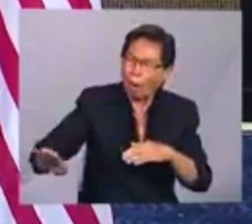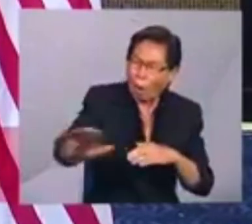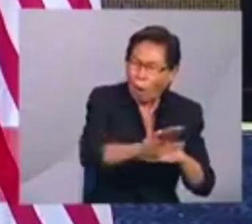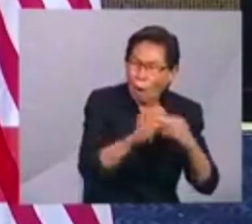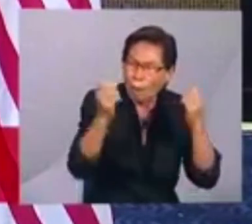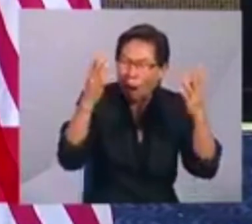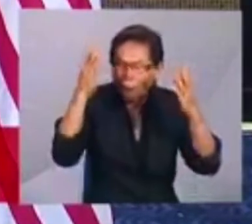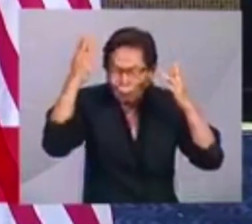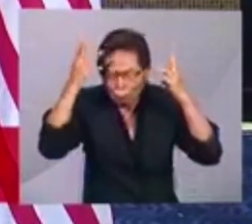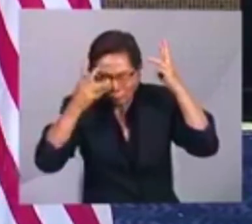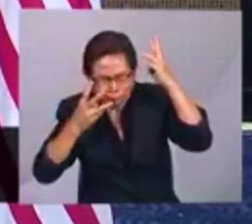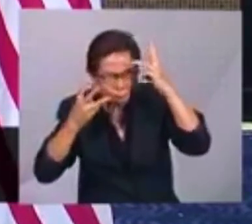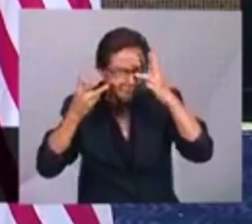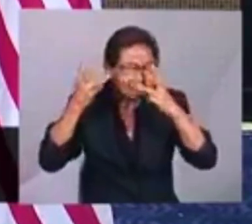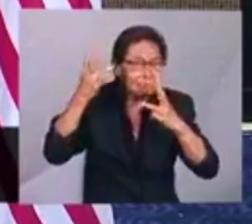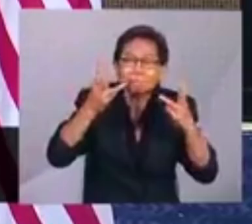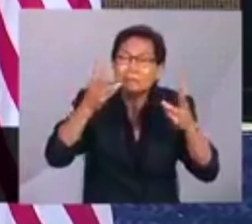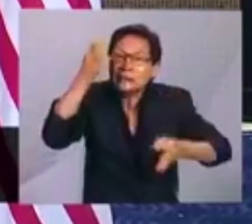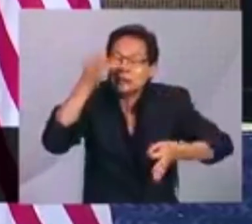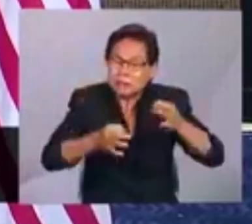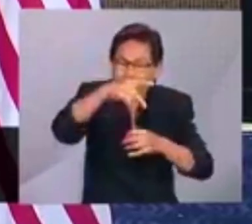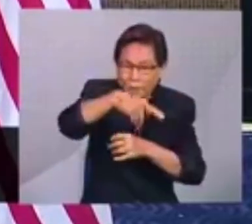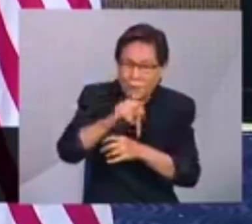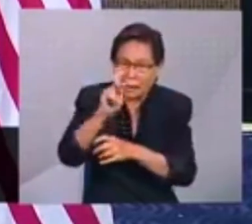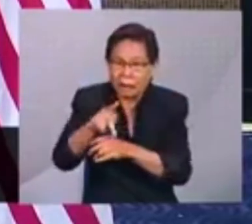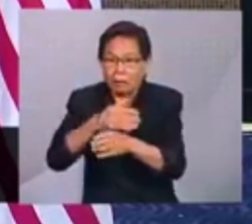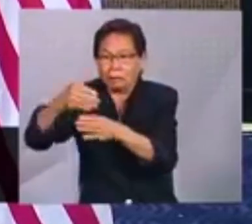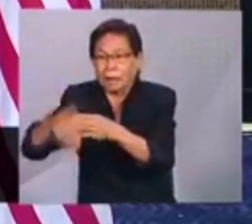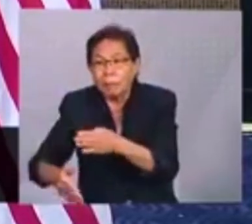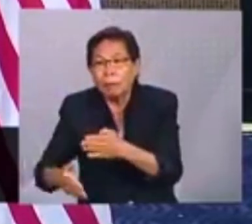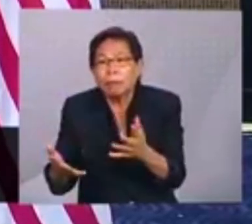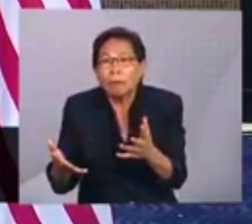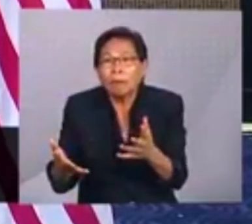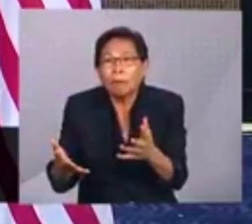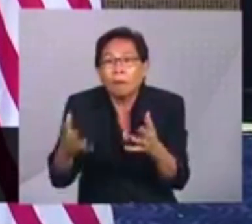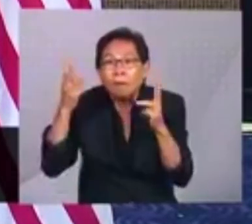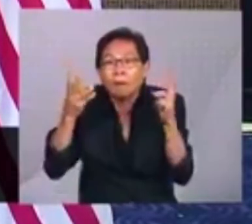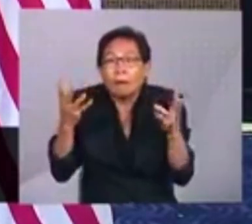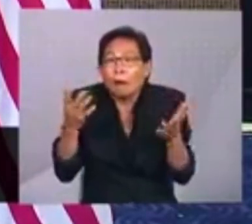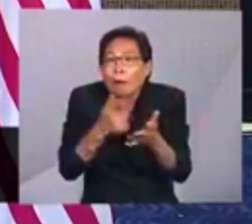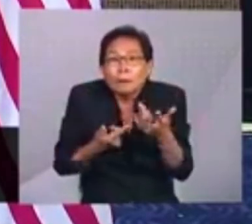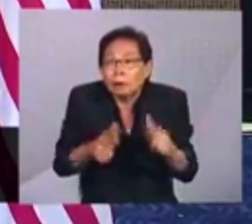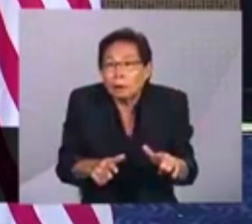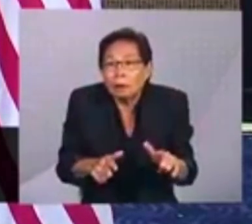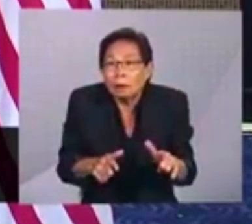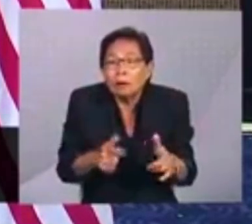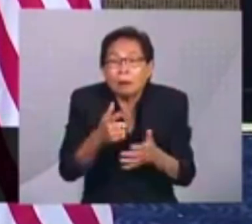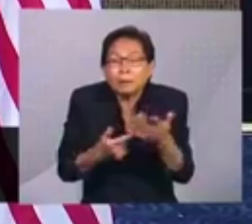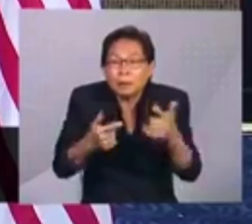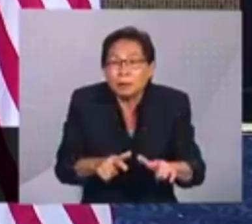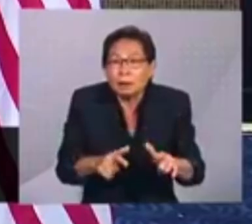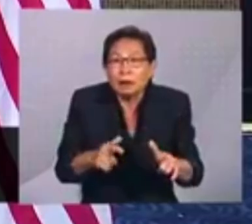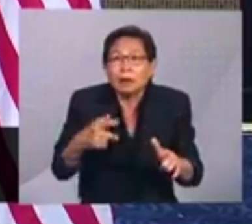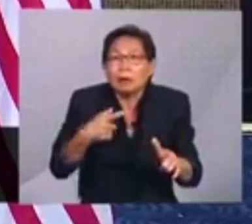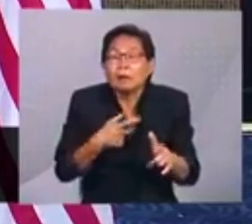ya agak bimbang jika pick-up ini ditambahkan Apakah jadi perusak kita untuk